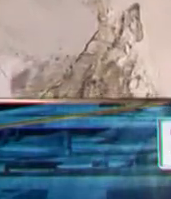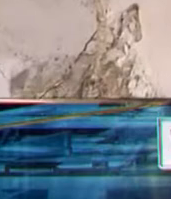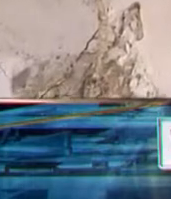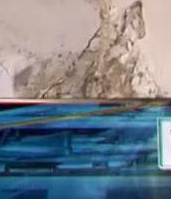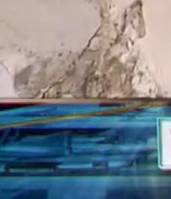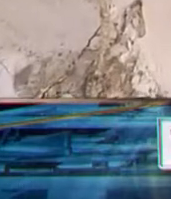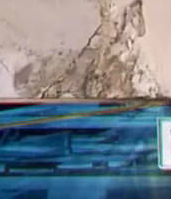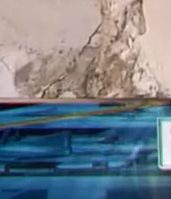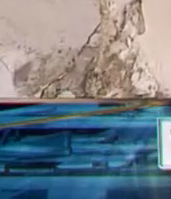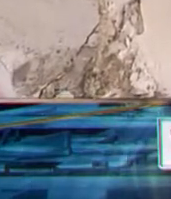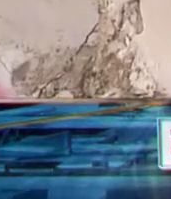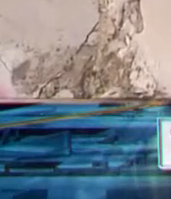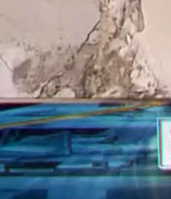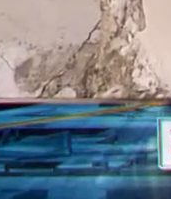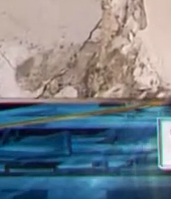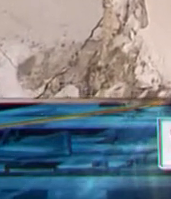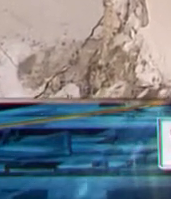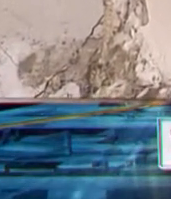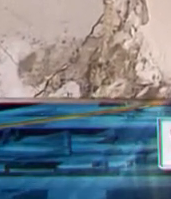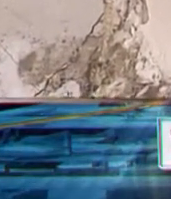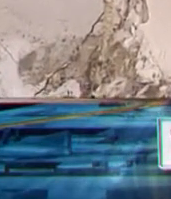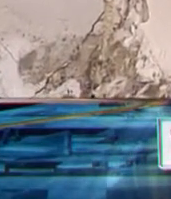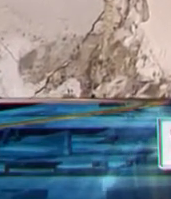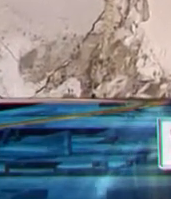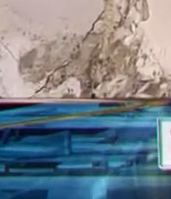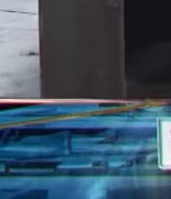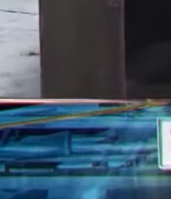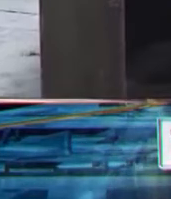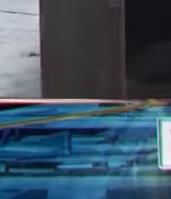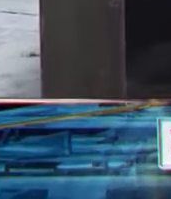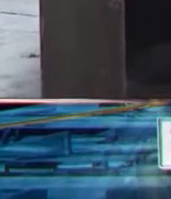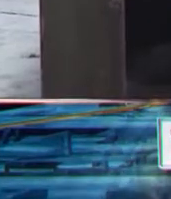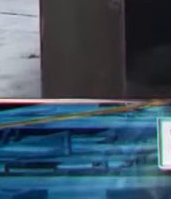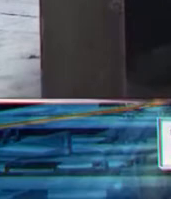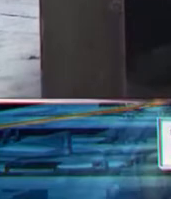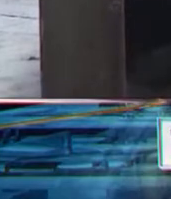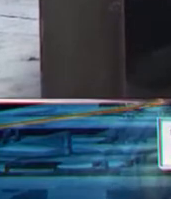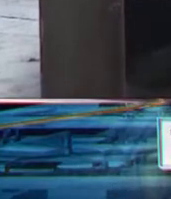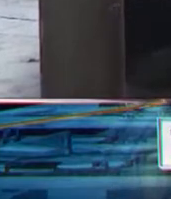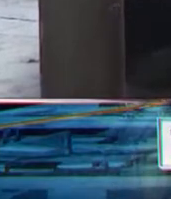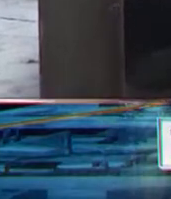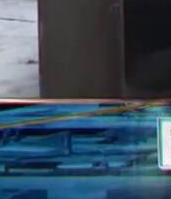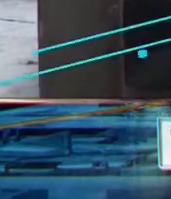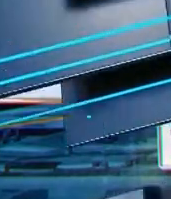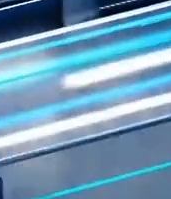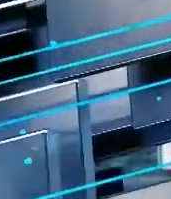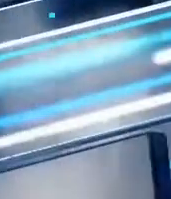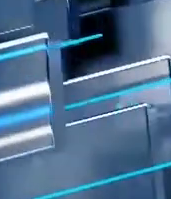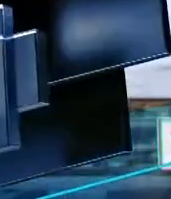Бразилиялық қамыс балпық беге жетті. Көксу қант зауыты ақпаннан бастап 7000 тонна шетелдік шикізат өңдейді.